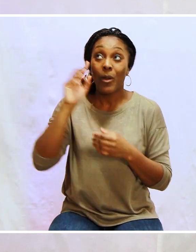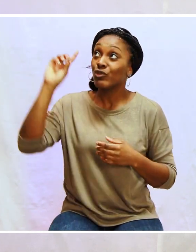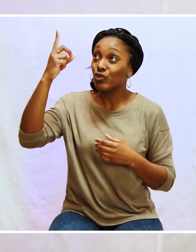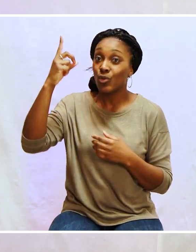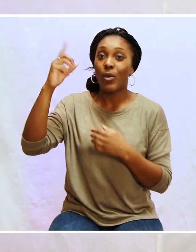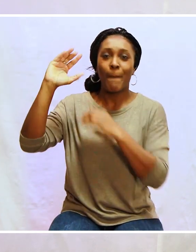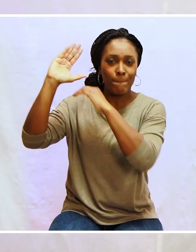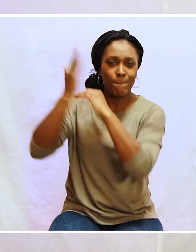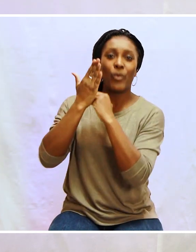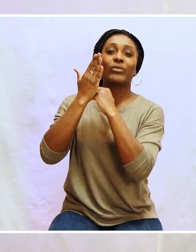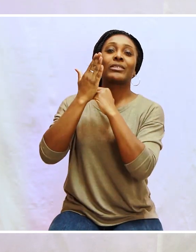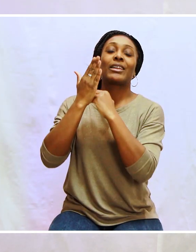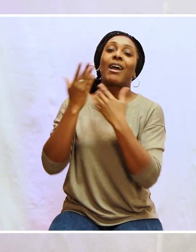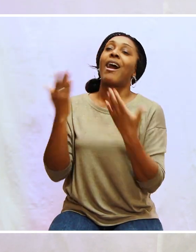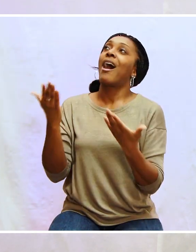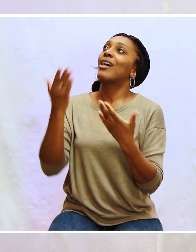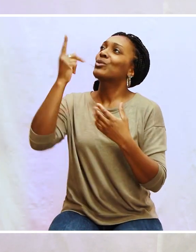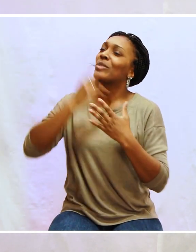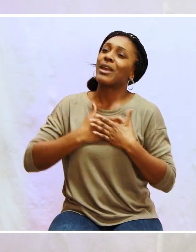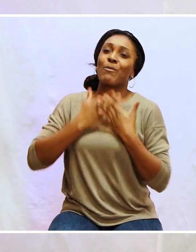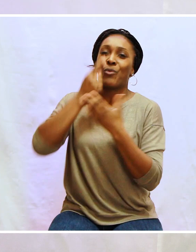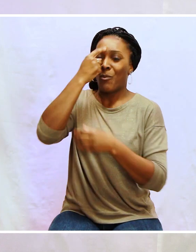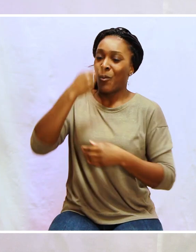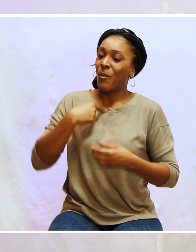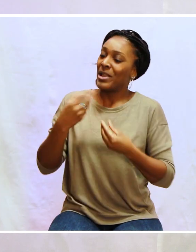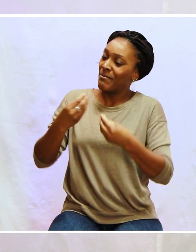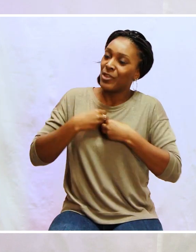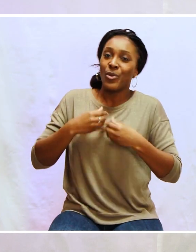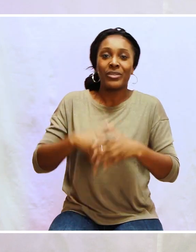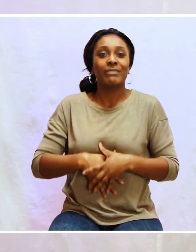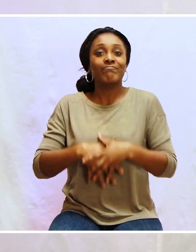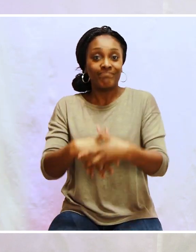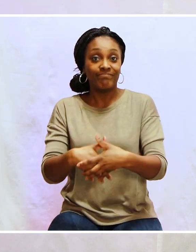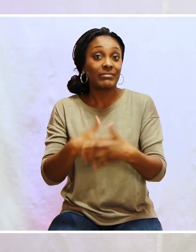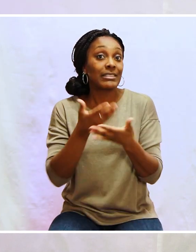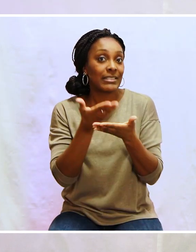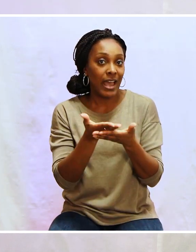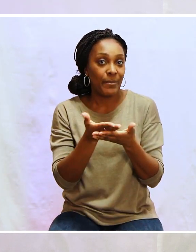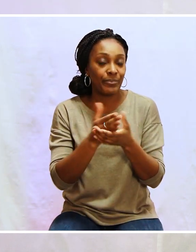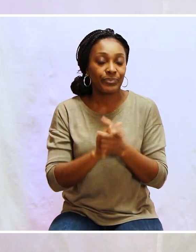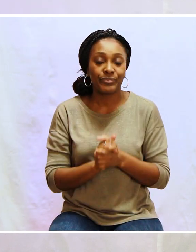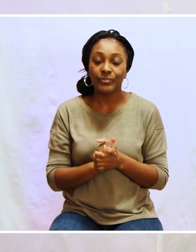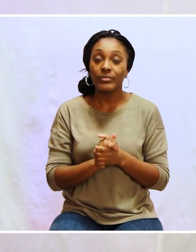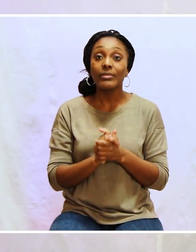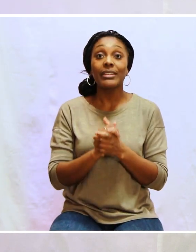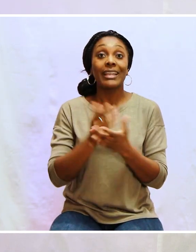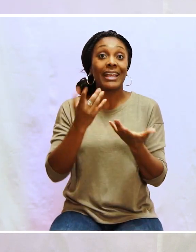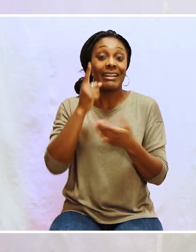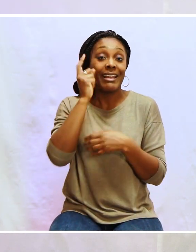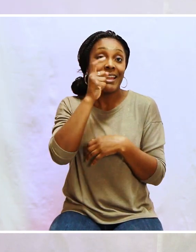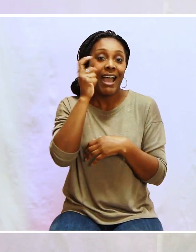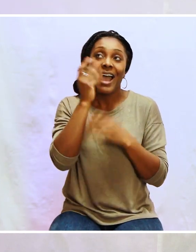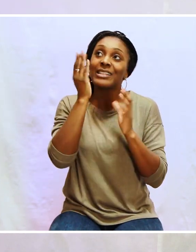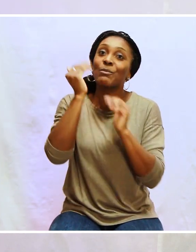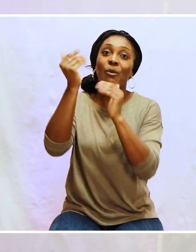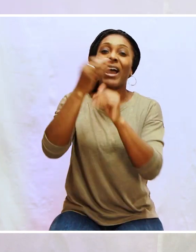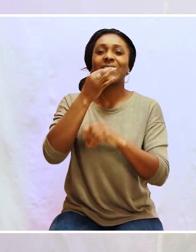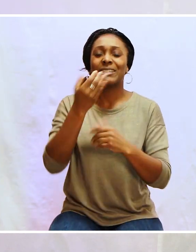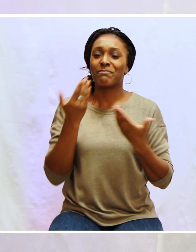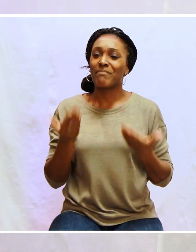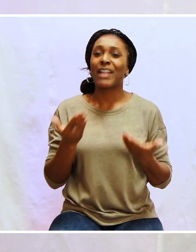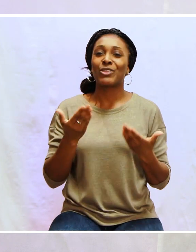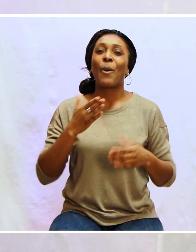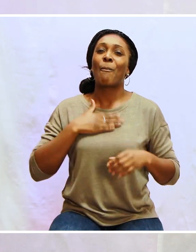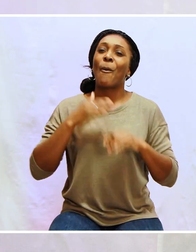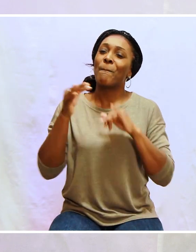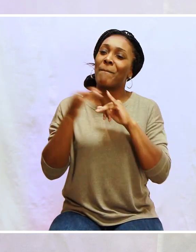a montré encore une fois eh bien son amour pour elle. Et dans son espoir, eh bien derrière, tout à la fin, elle dit, eh bien maintenant mon